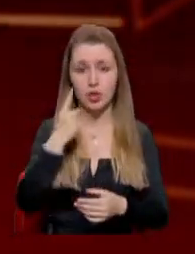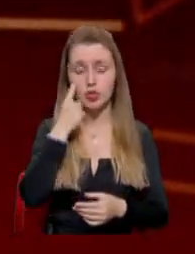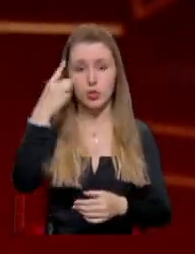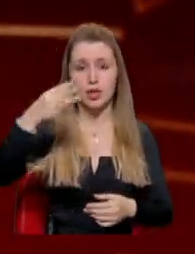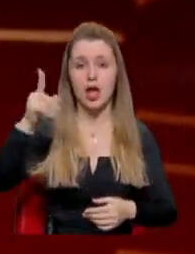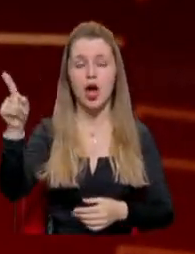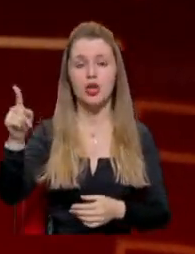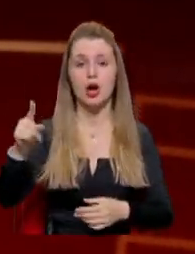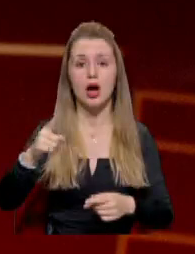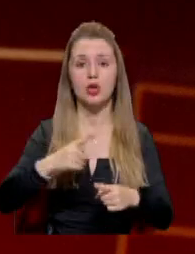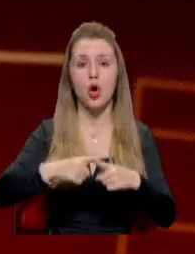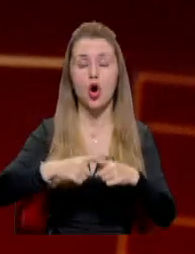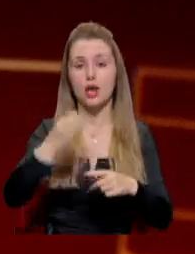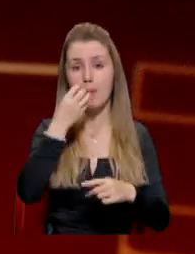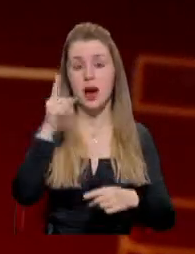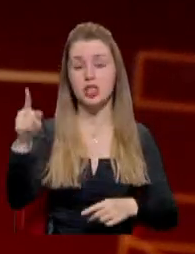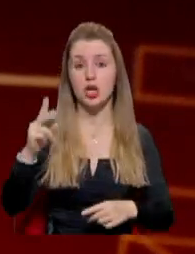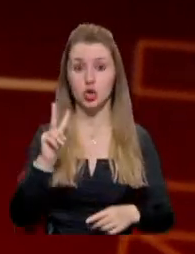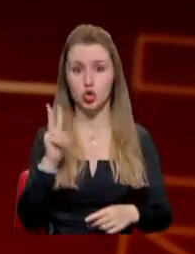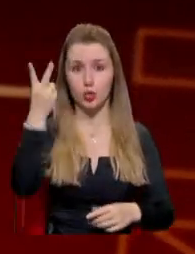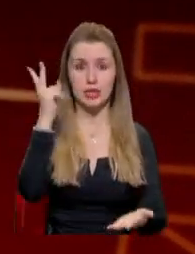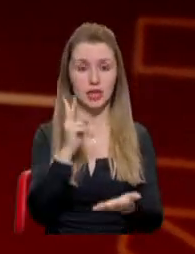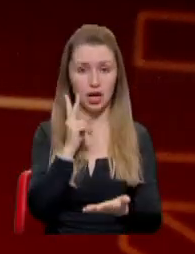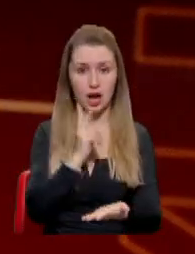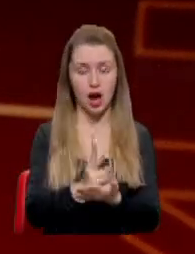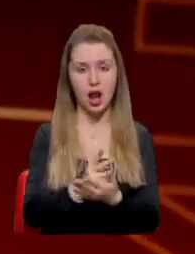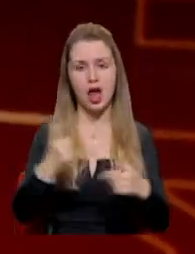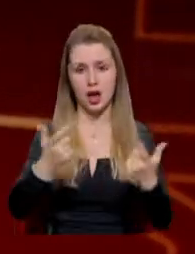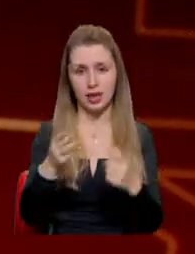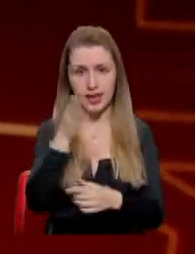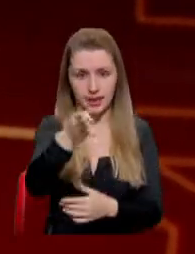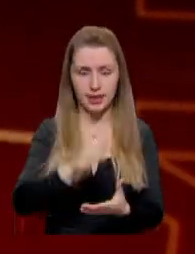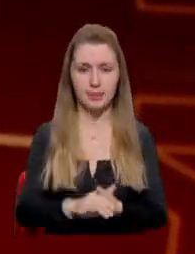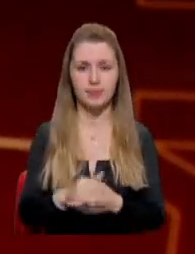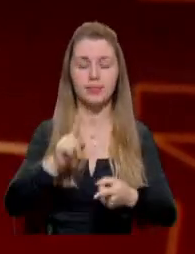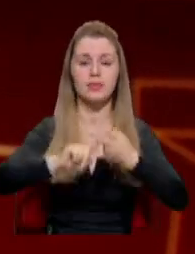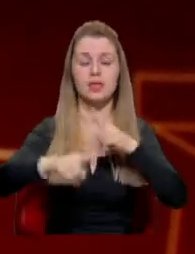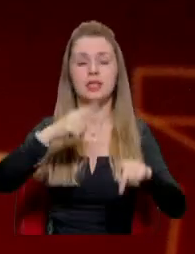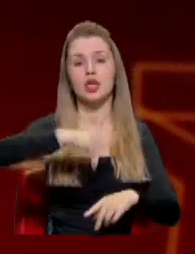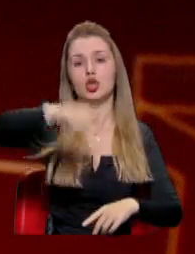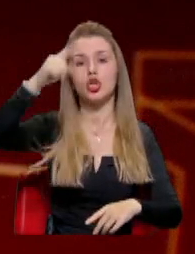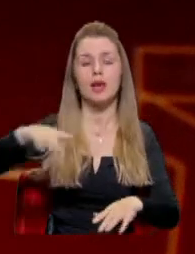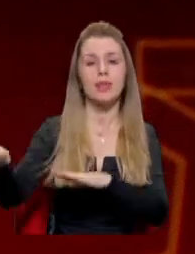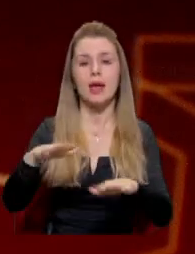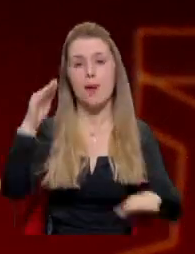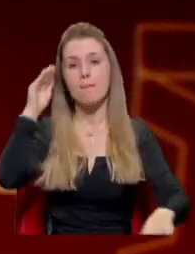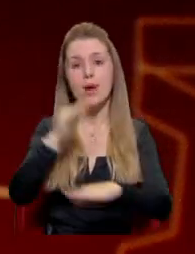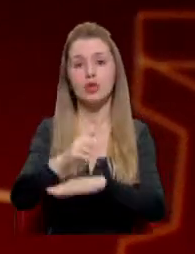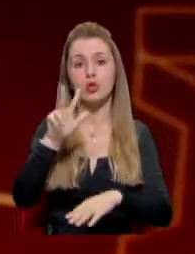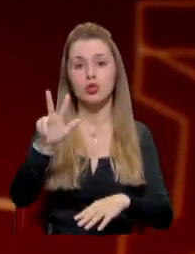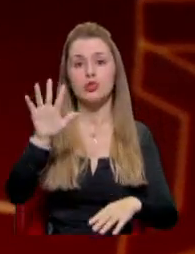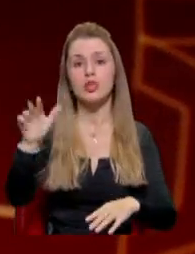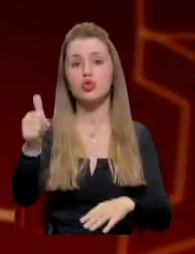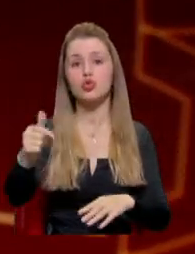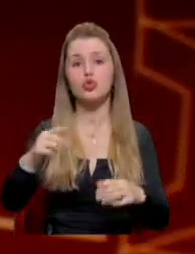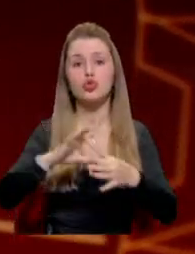Cumhurbaşkanı Erdoğan ve ortağı Bahçeli de sürpriz bir kararla bugün Hatay'a gitti. Siyasetin gündemi depremzedelerin 35